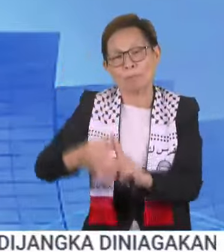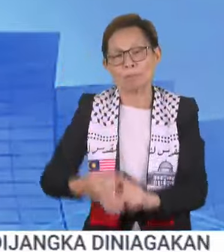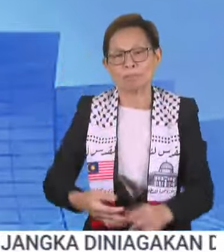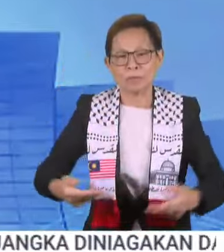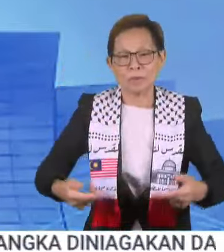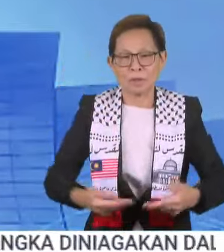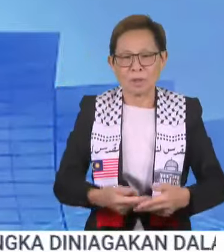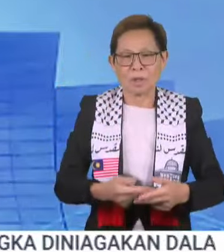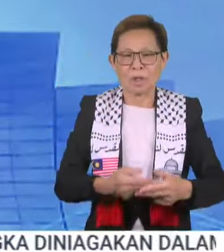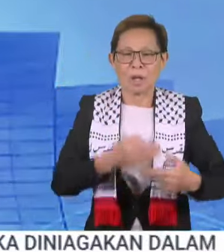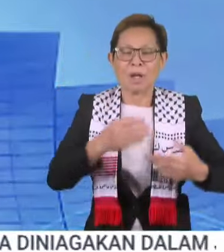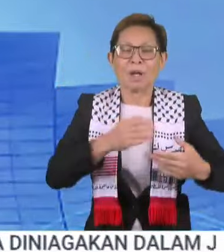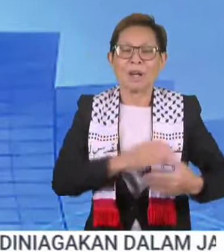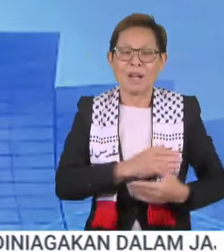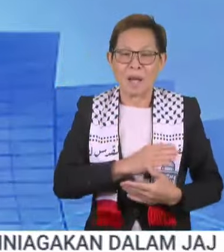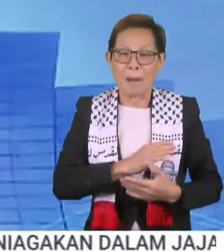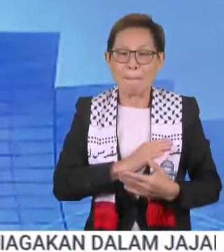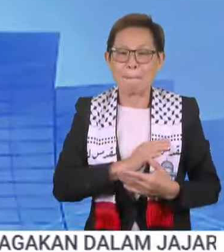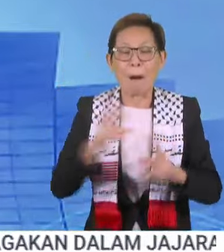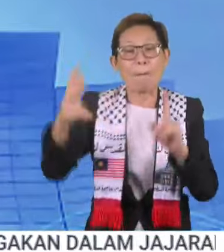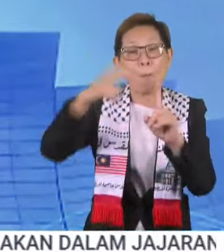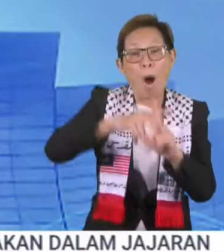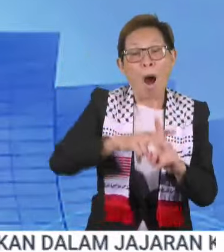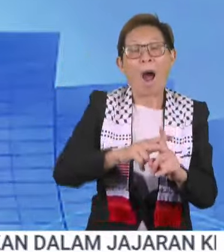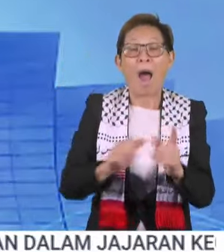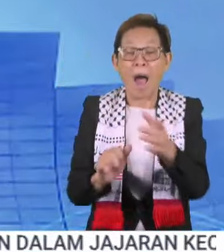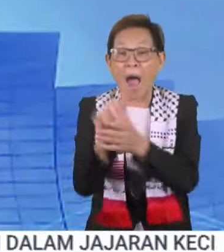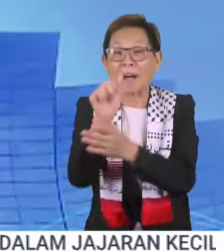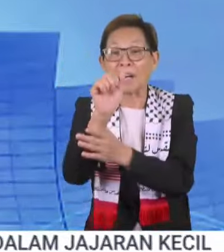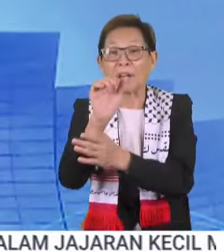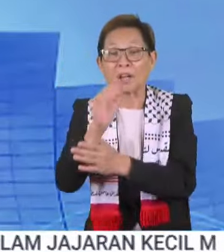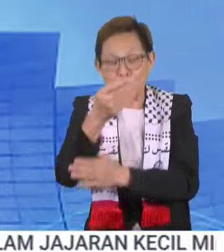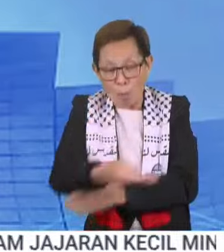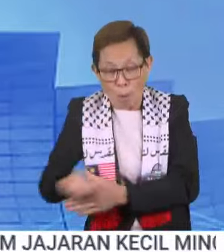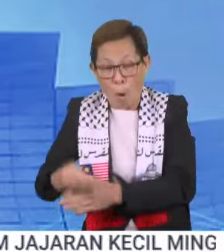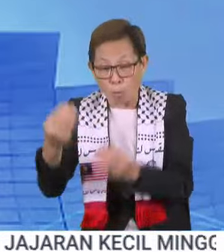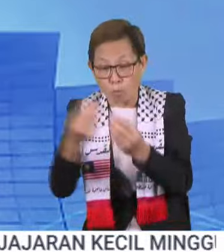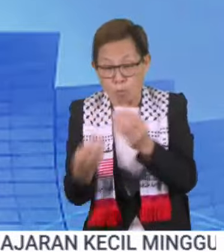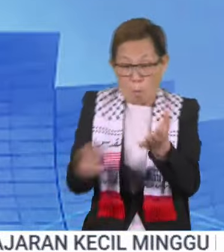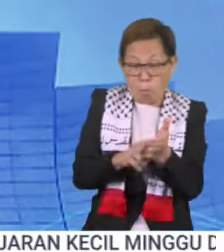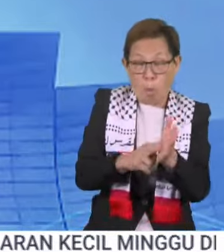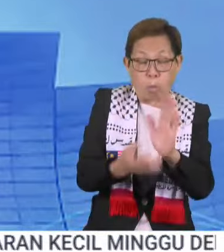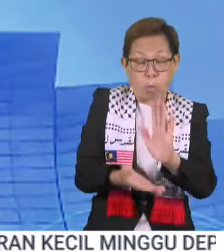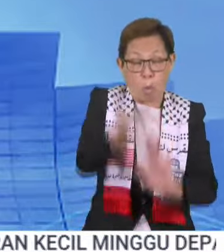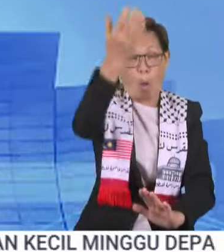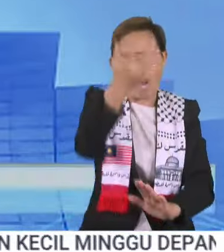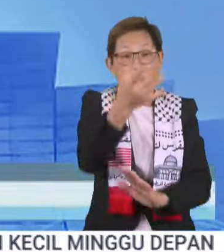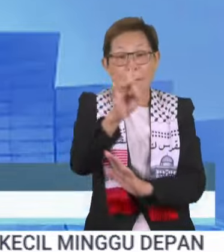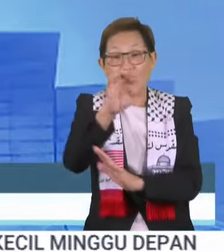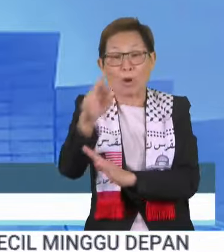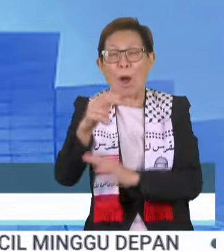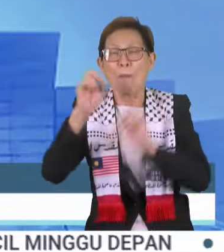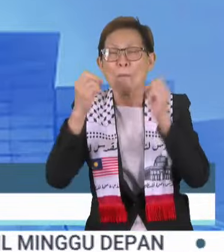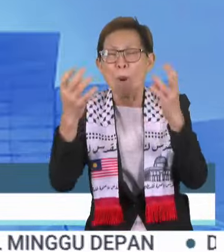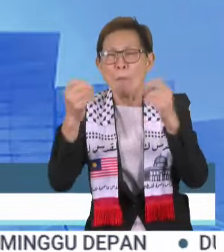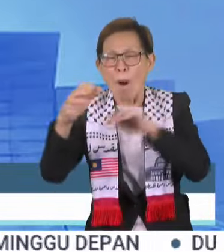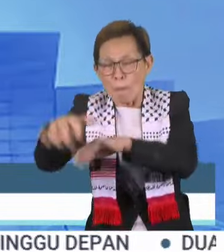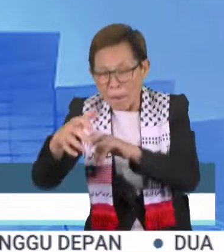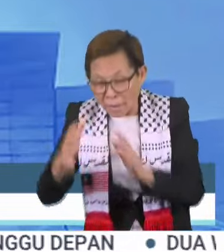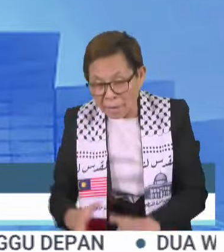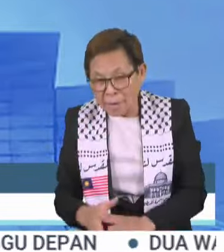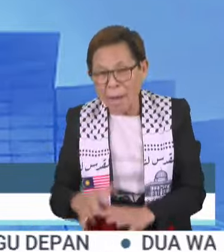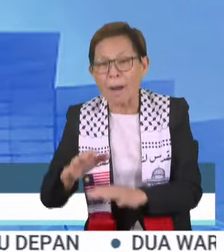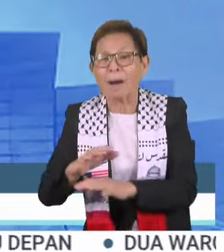Permohonan Budi Madani Agri Komoditi merekodkan jumlah yang tertinggi melebihi 18,000. Lebih ramai petani dan pekebun